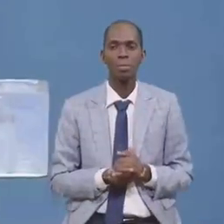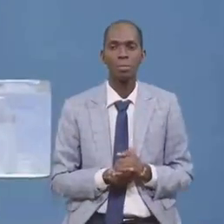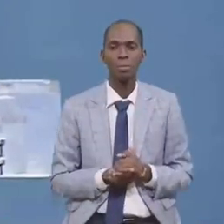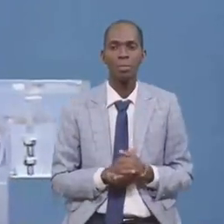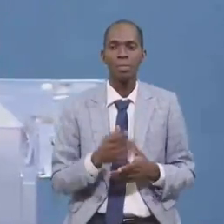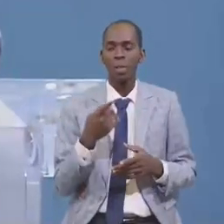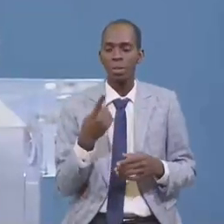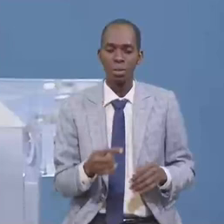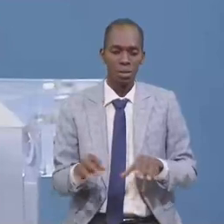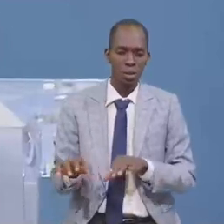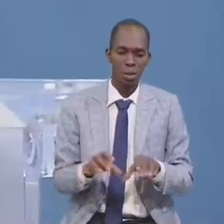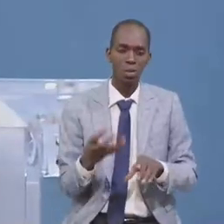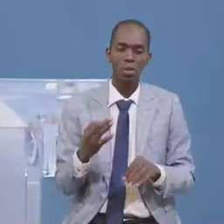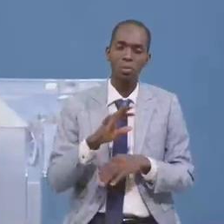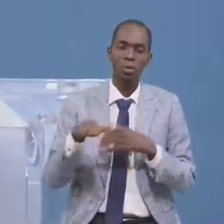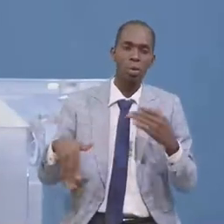Les Actes du Dieu Tout-Puissant.